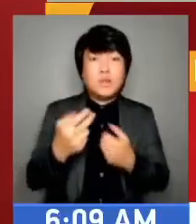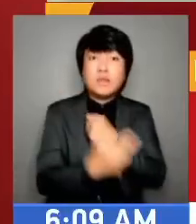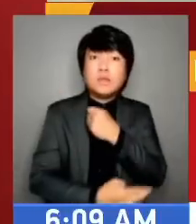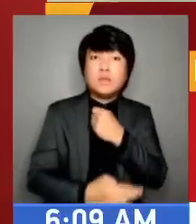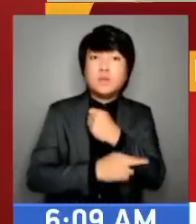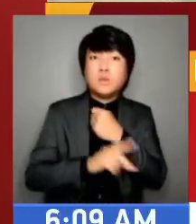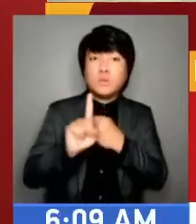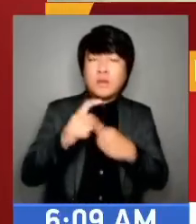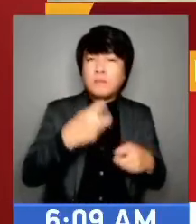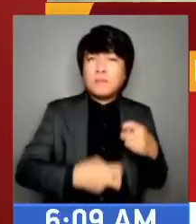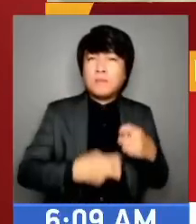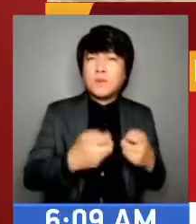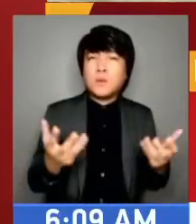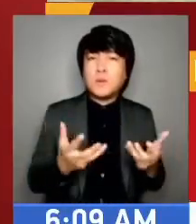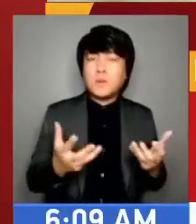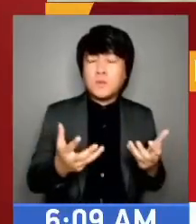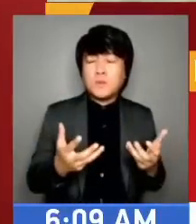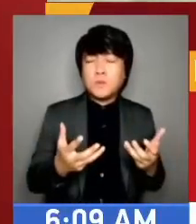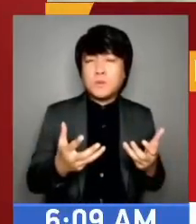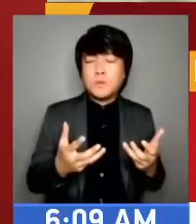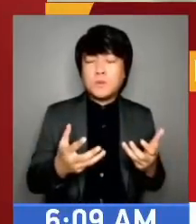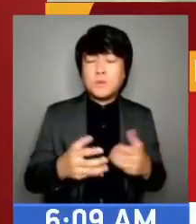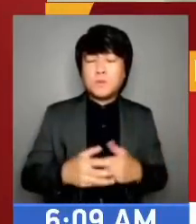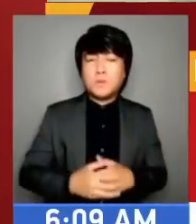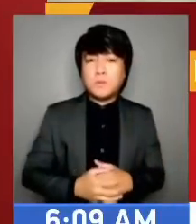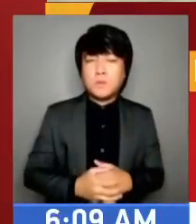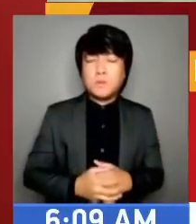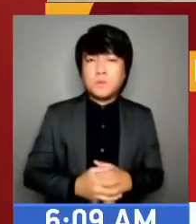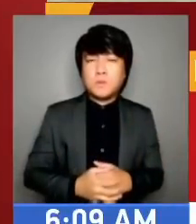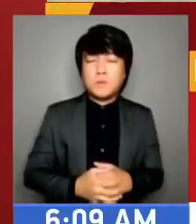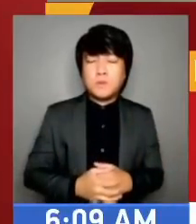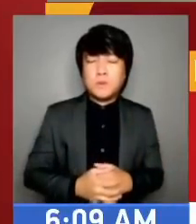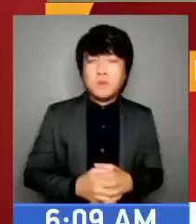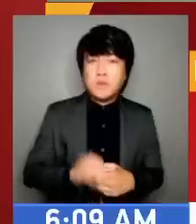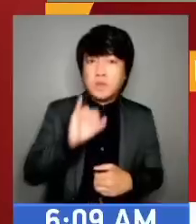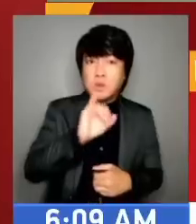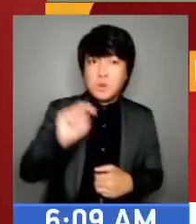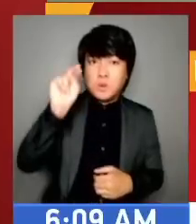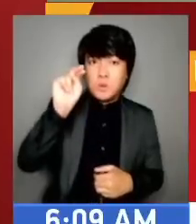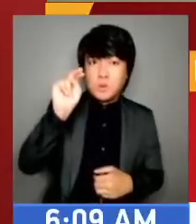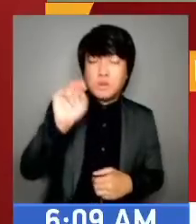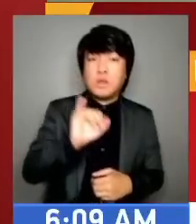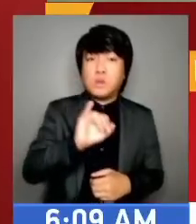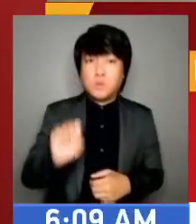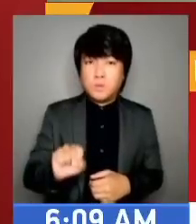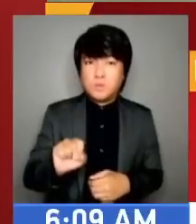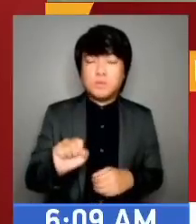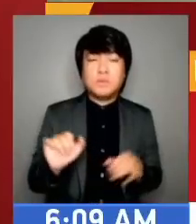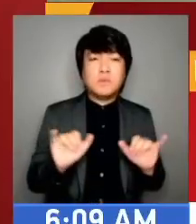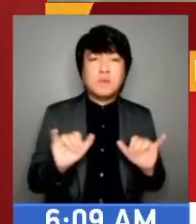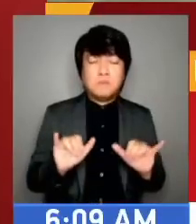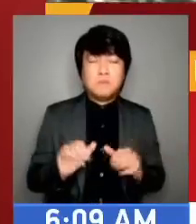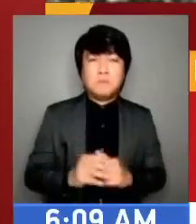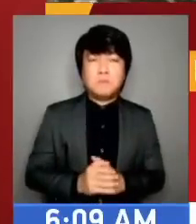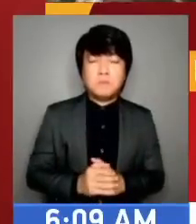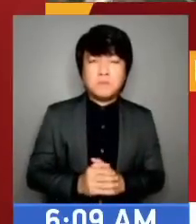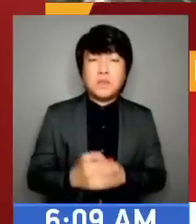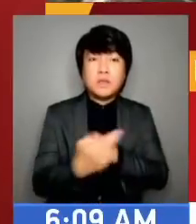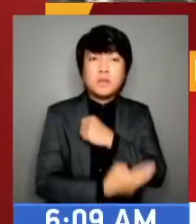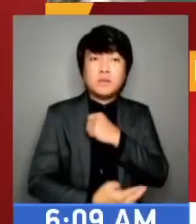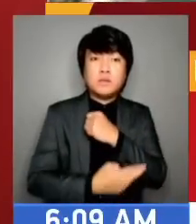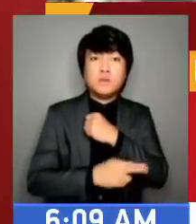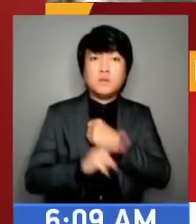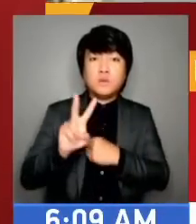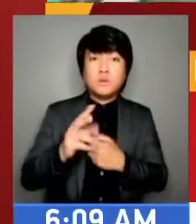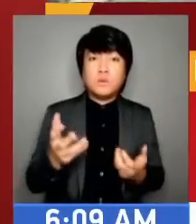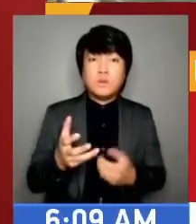natin dyan, yung Ilocos sa Norte at Ilocos Sur. And then sa Region 2 po natin, sa Cagayan Valley, ito